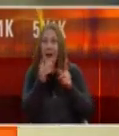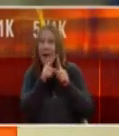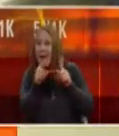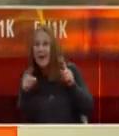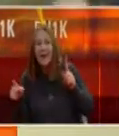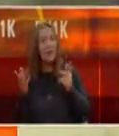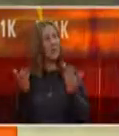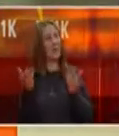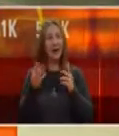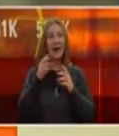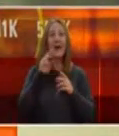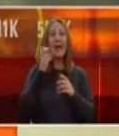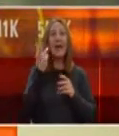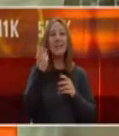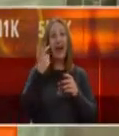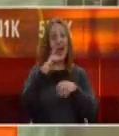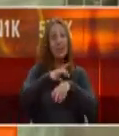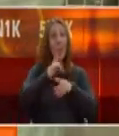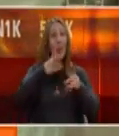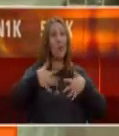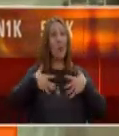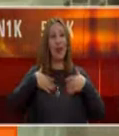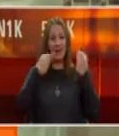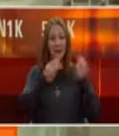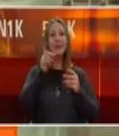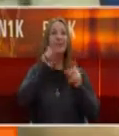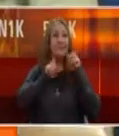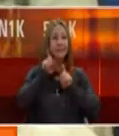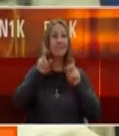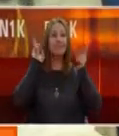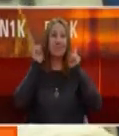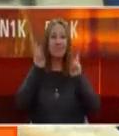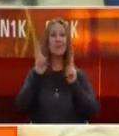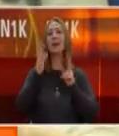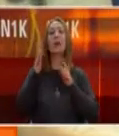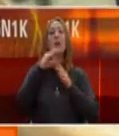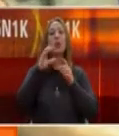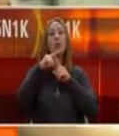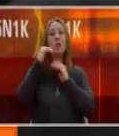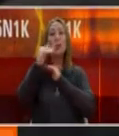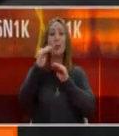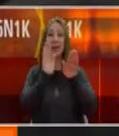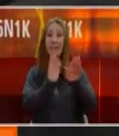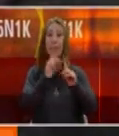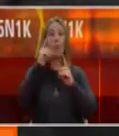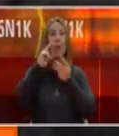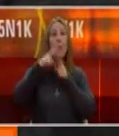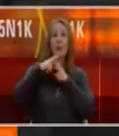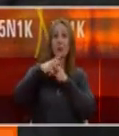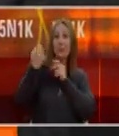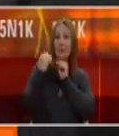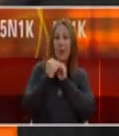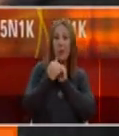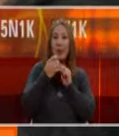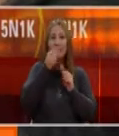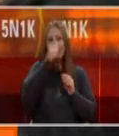Kanser hastalarına onlara moral verip onların tıraşlarını karşılıyorum. Toplum destekli polisle birlikte bali çeken